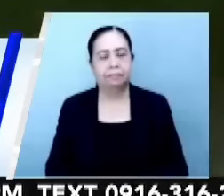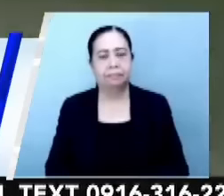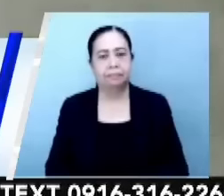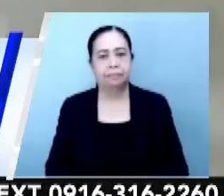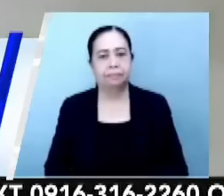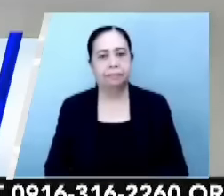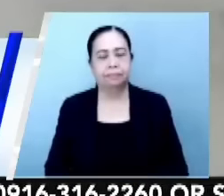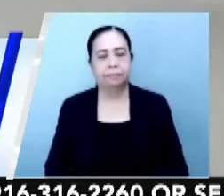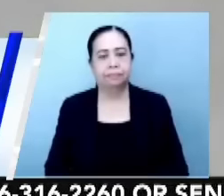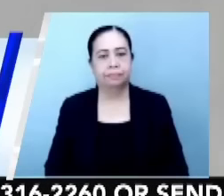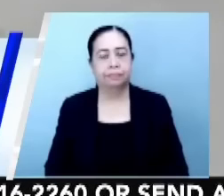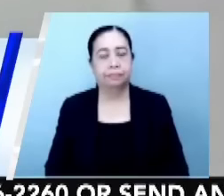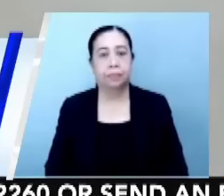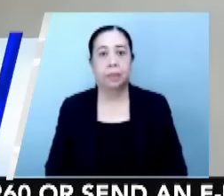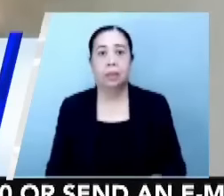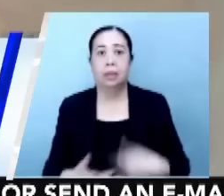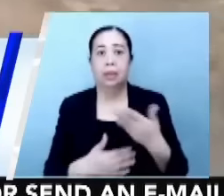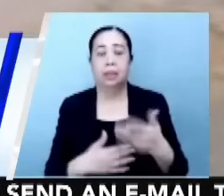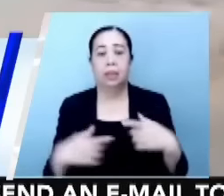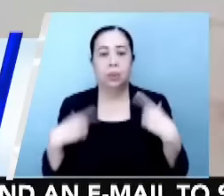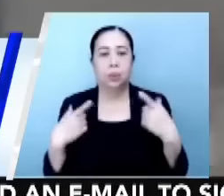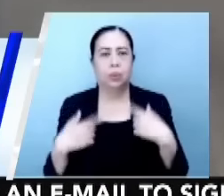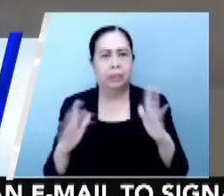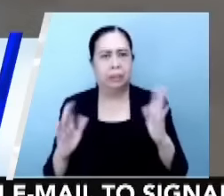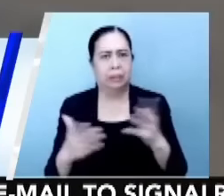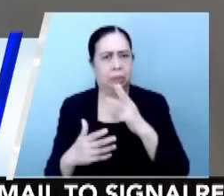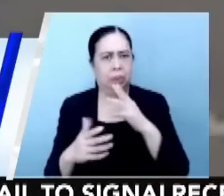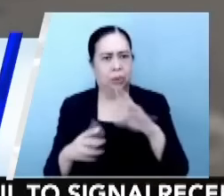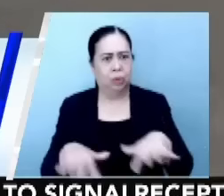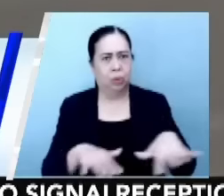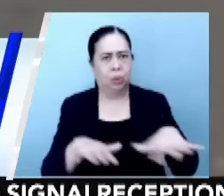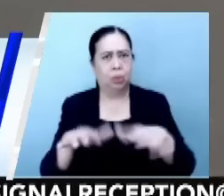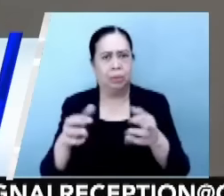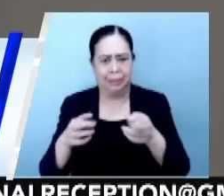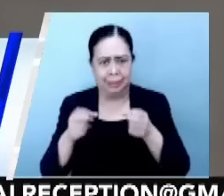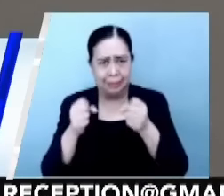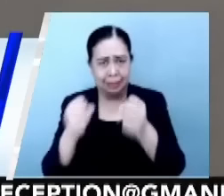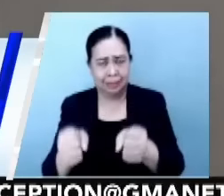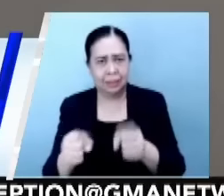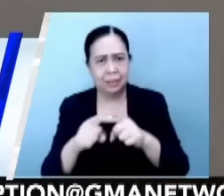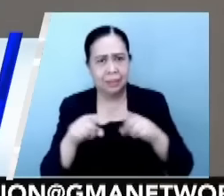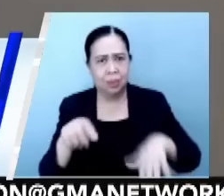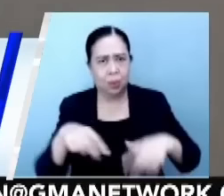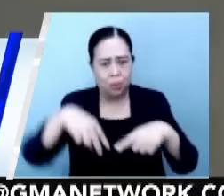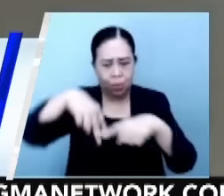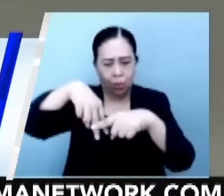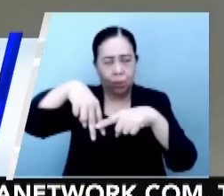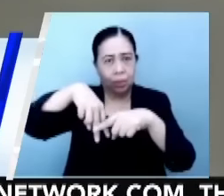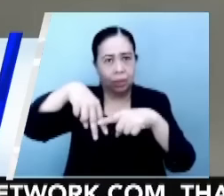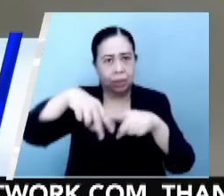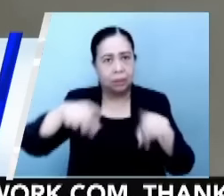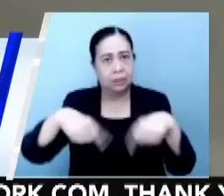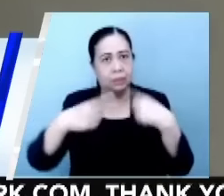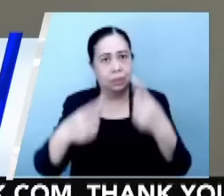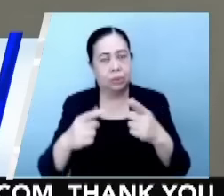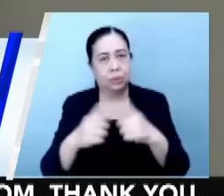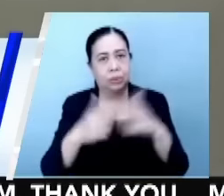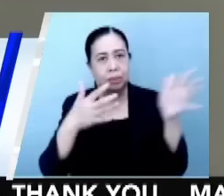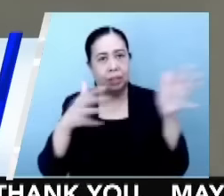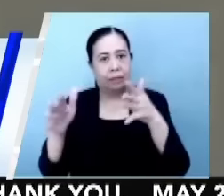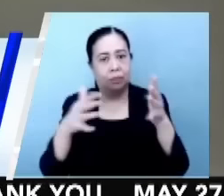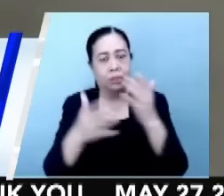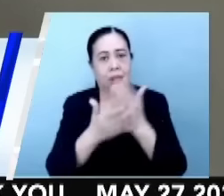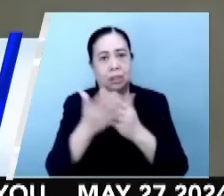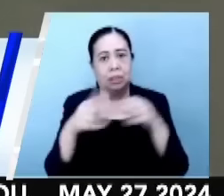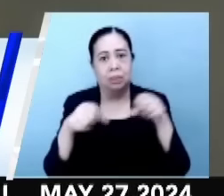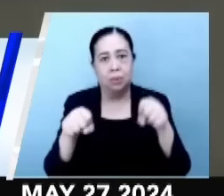Sa Laguna naman, malailog ang ilang kalsada dahil sa bahang hanggang tuhod sa kasagsagan ng bagyo. Kaya ang ilang motorista nagtulak